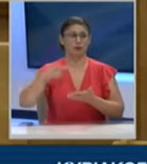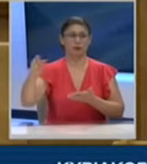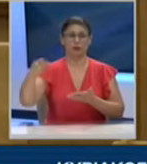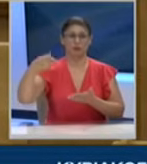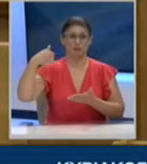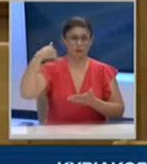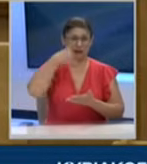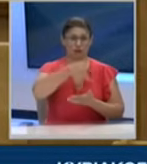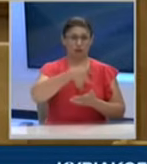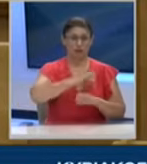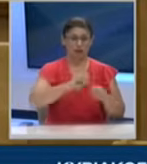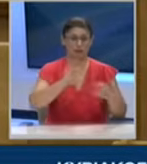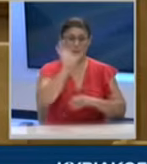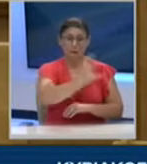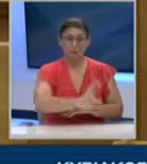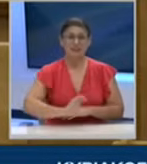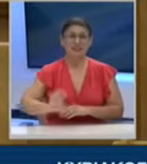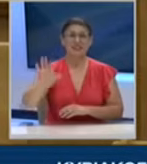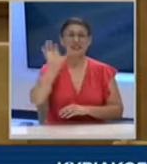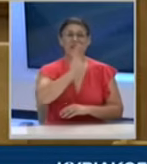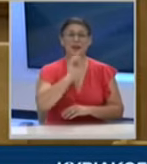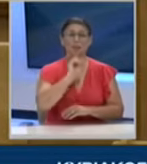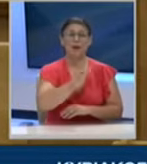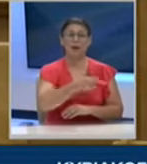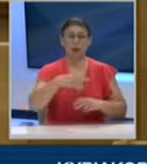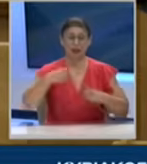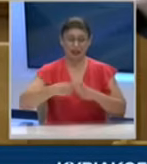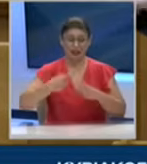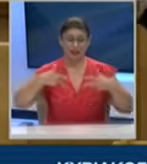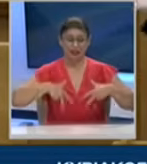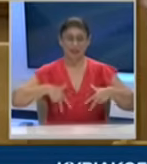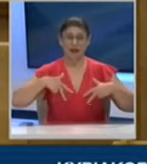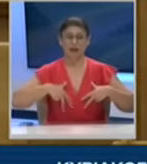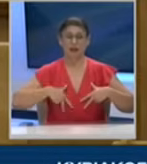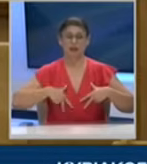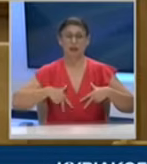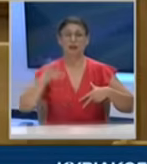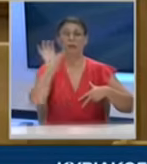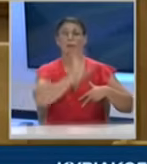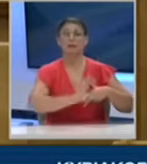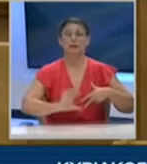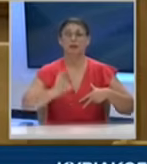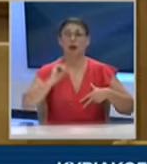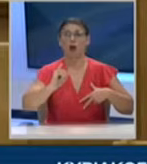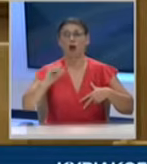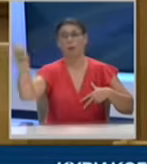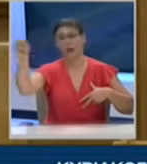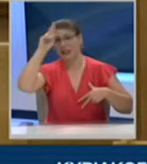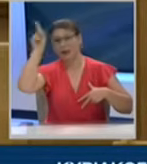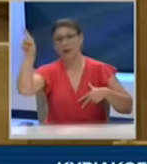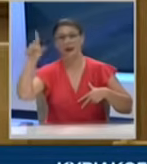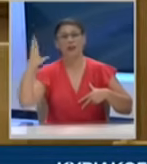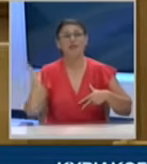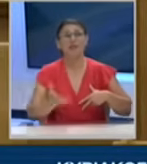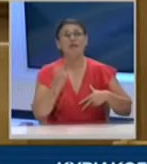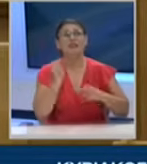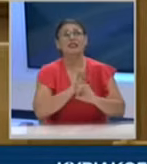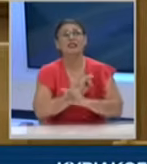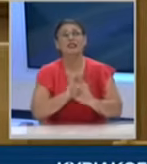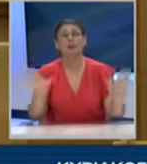Και με ενημέρωσαν ότι με ψάχνει, ακούστε, με εντολή ελληνικής κυβέρνησης, κάποιον εν πάση περιπτώσει, με ψάχνουν ακόμα και στη Γερμανία. Δεν θα βρείτε